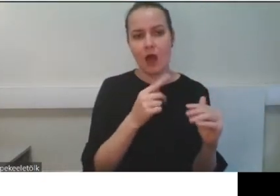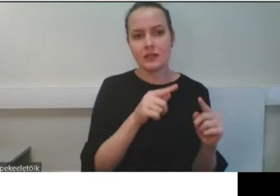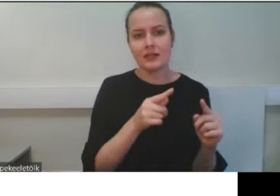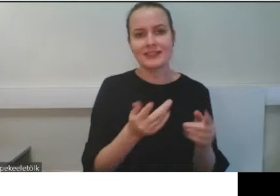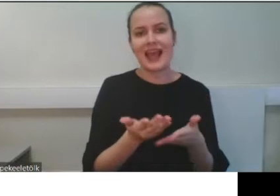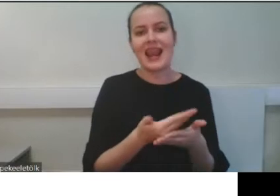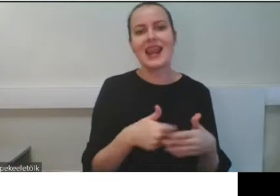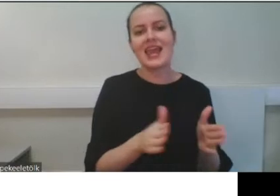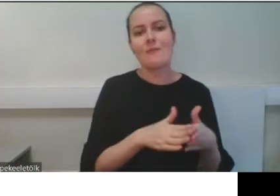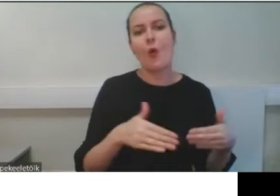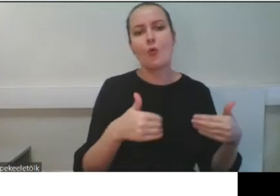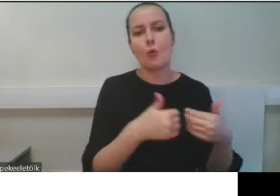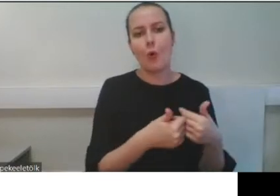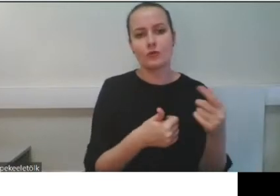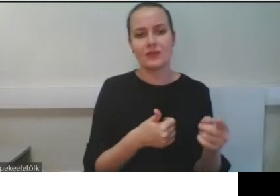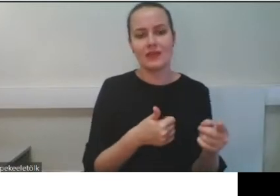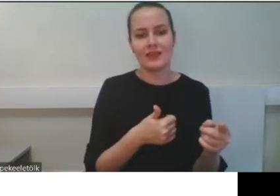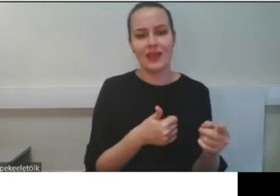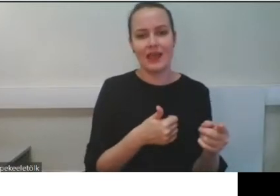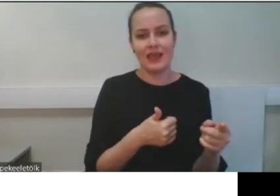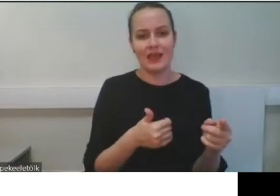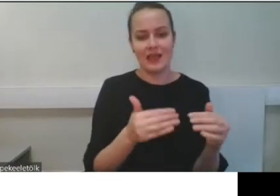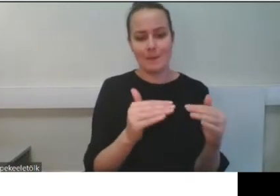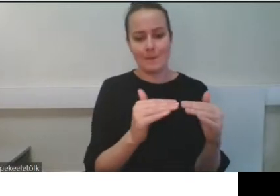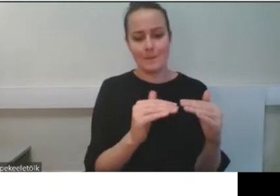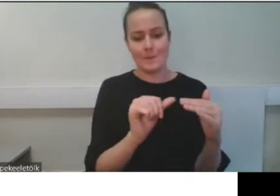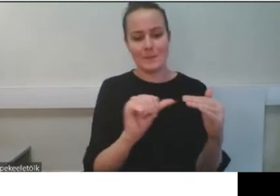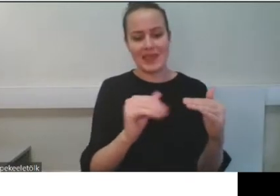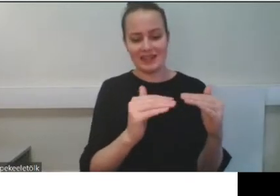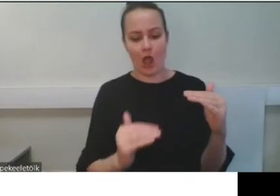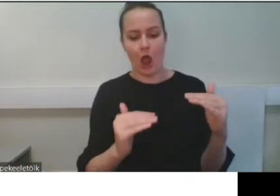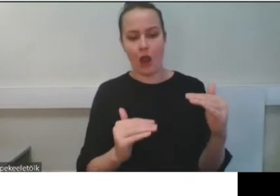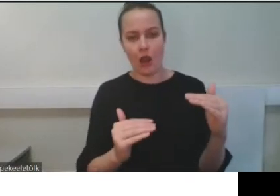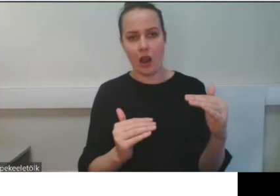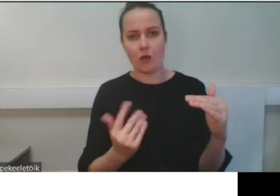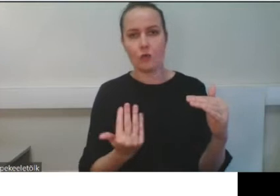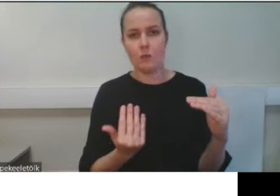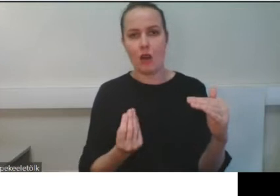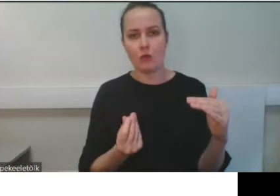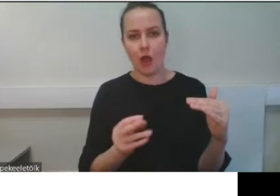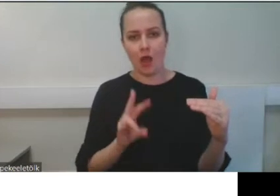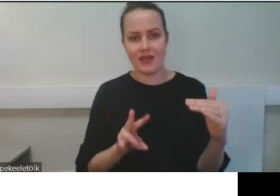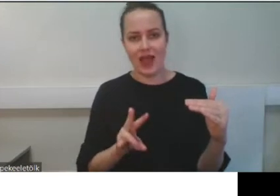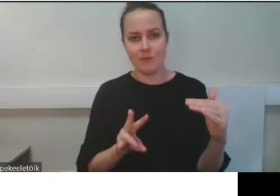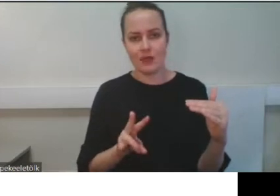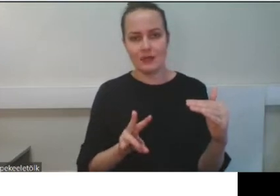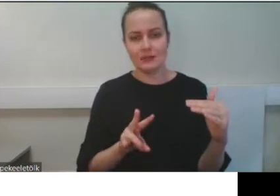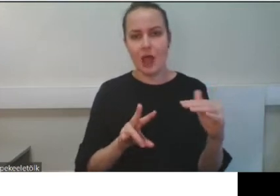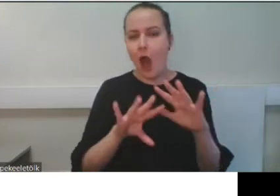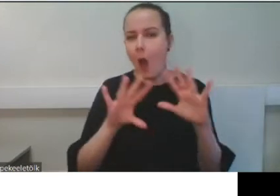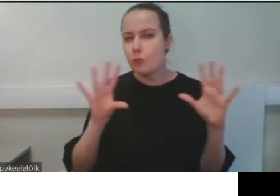inimesi 65+ vanuses , et siis on näha , et kui me loeme pensionid toetuste